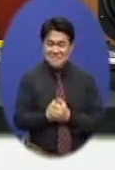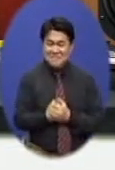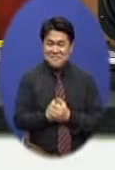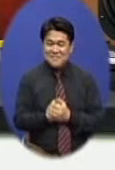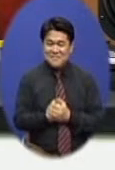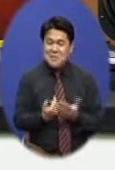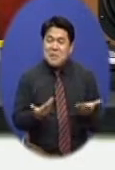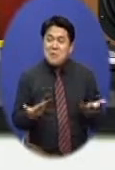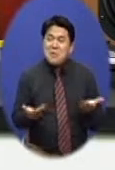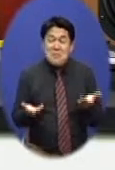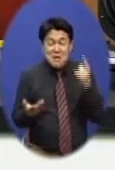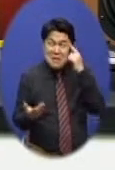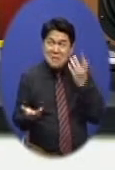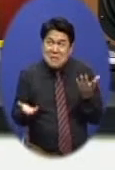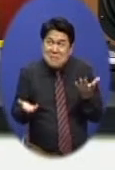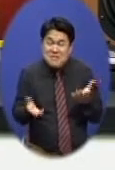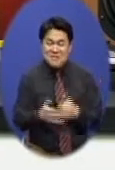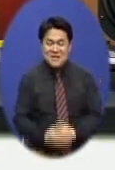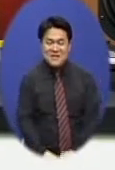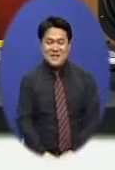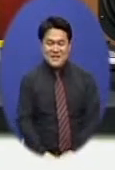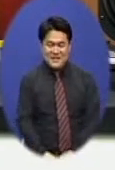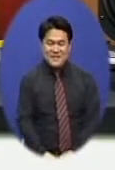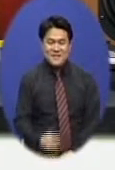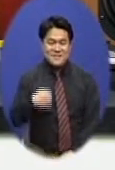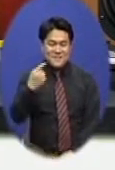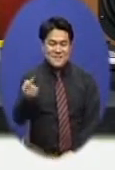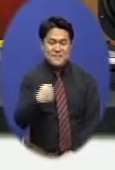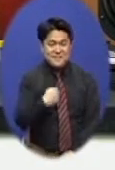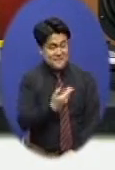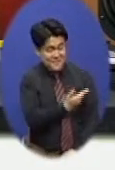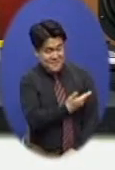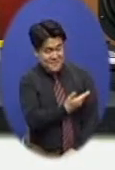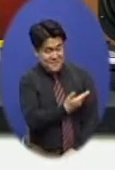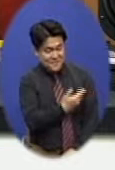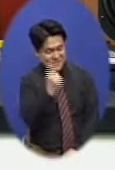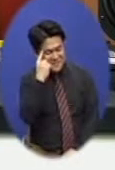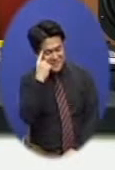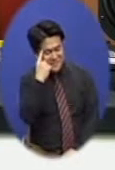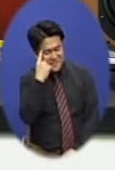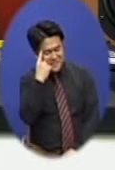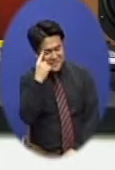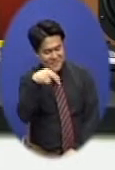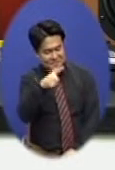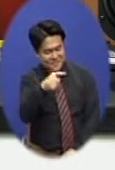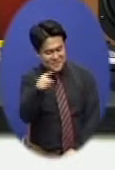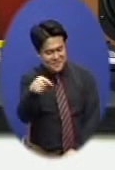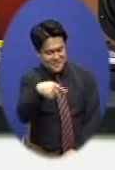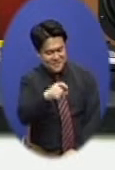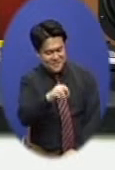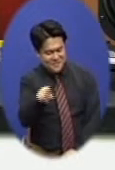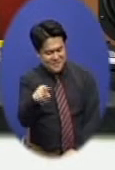생각이, 아이템이. 네. 네. 네. 다음에는 제가 한번 네. 네, 생각해가지고 서정우 씨 이름으로 그래요,